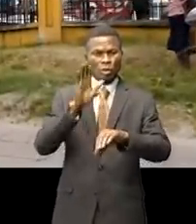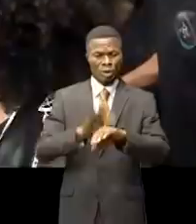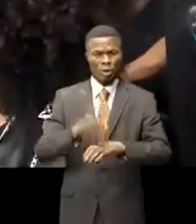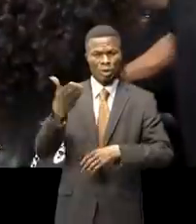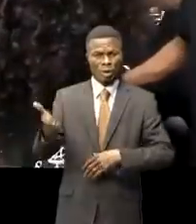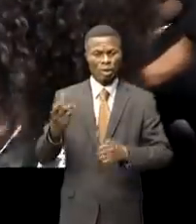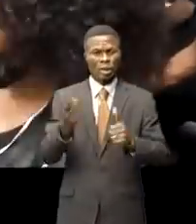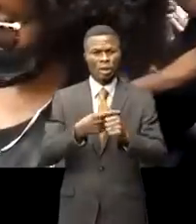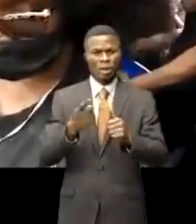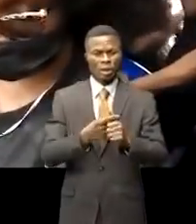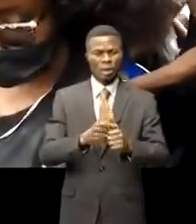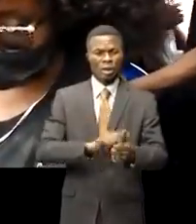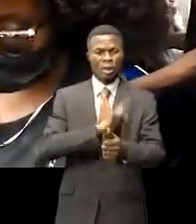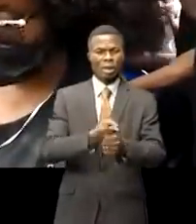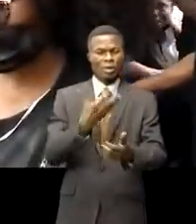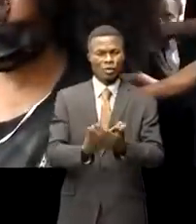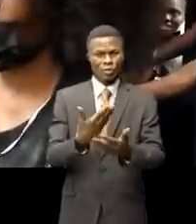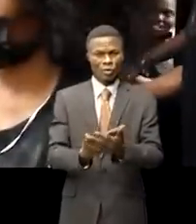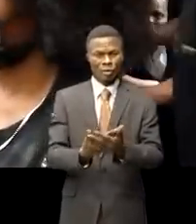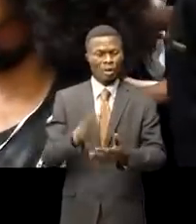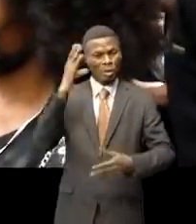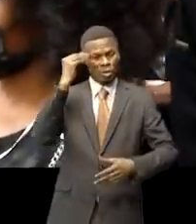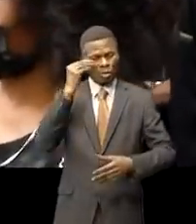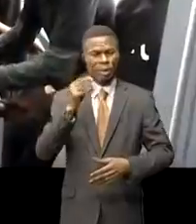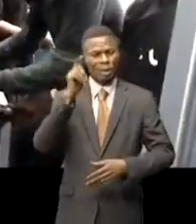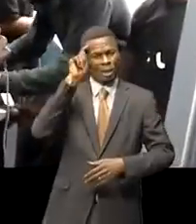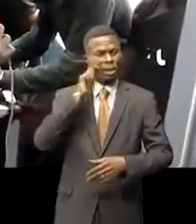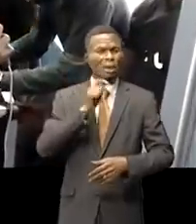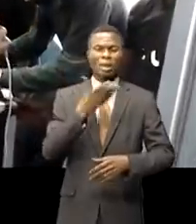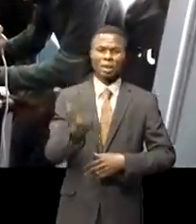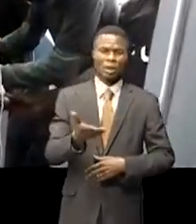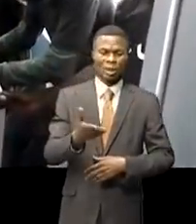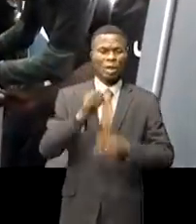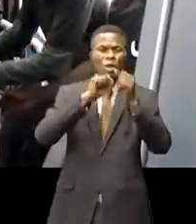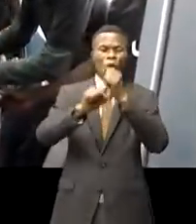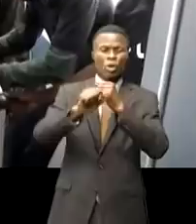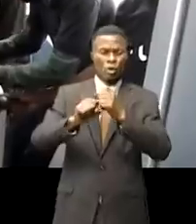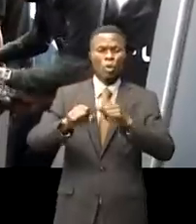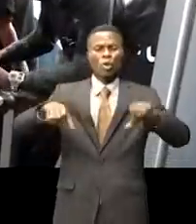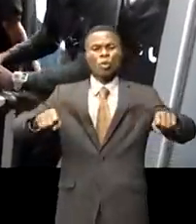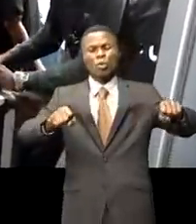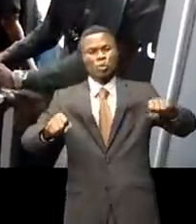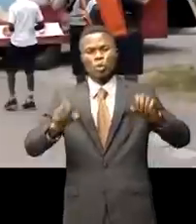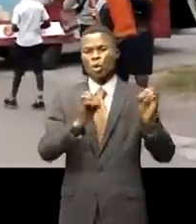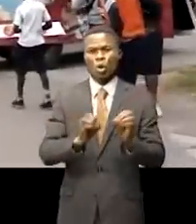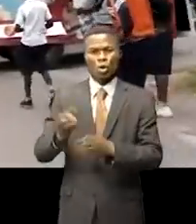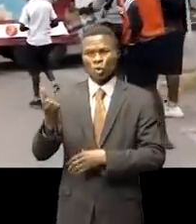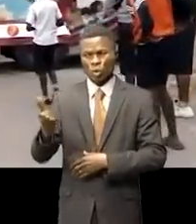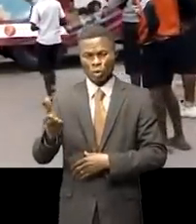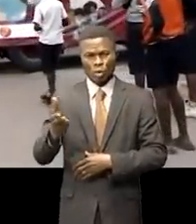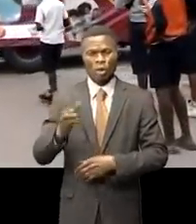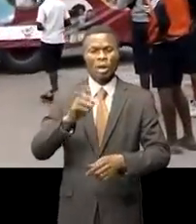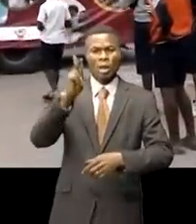notamment les grossesses indésirables et les maladies sexuellement transmissibles que cette campagne motorisés a été organisée partie du